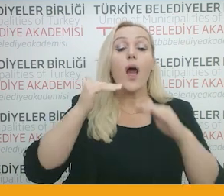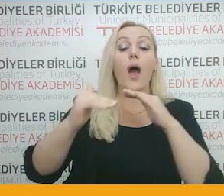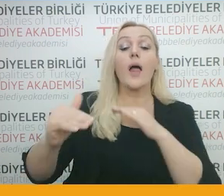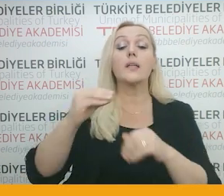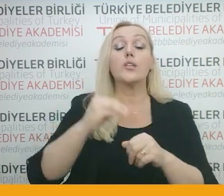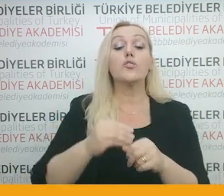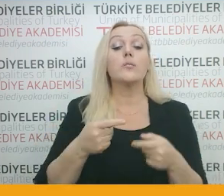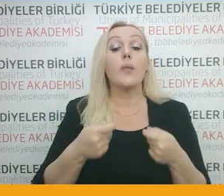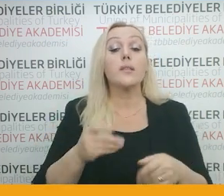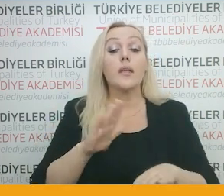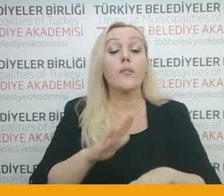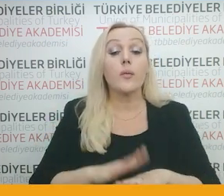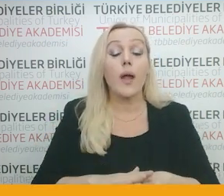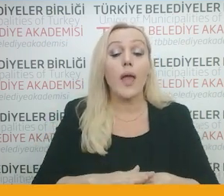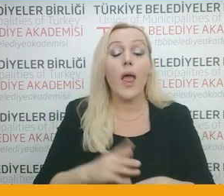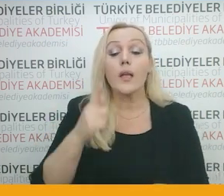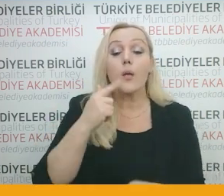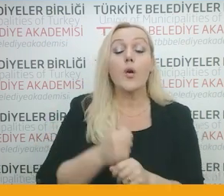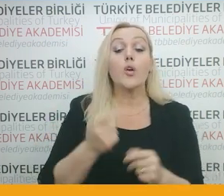harcarken kamu görevlilerinin